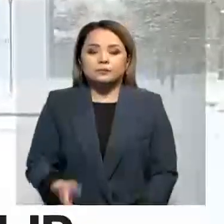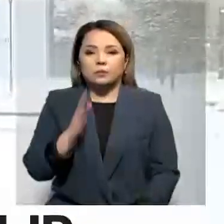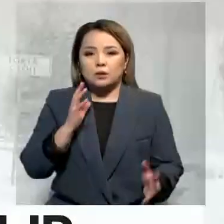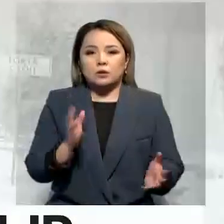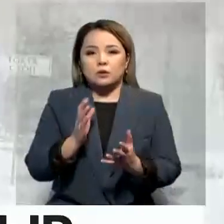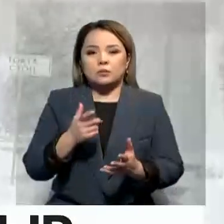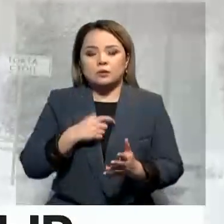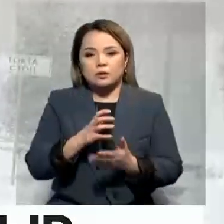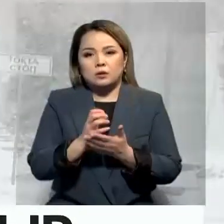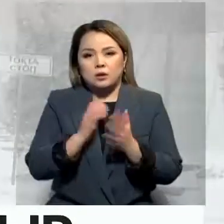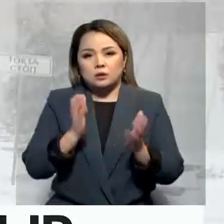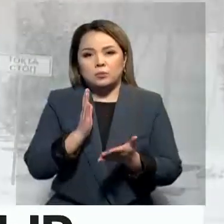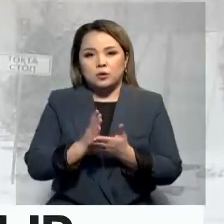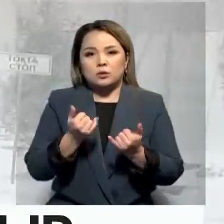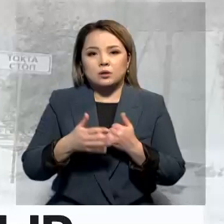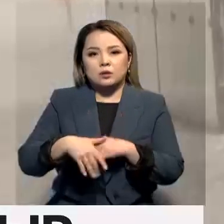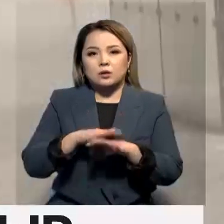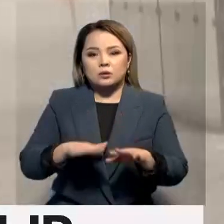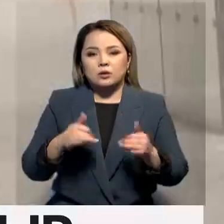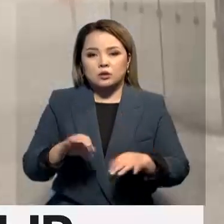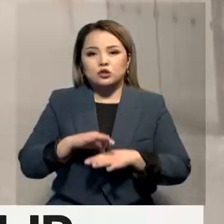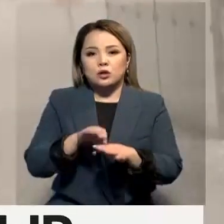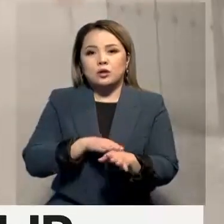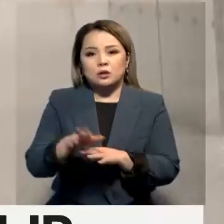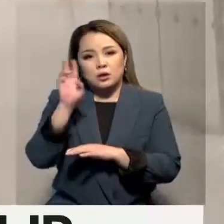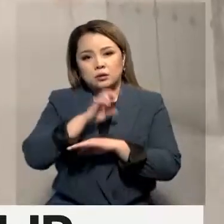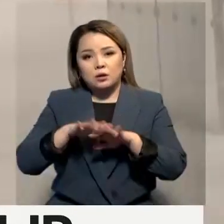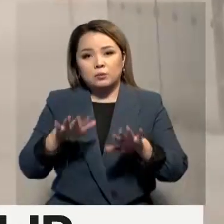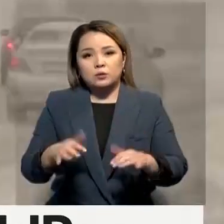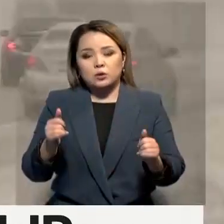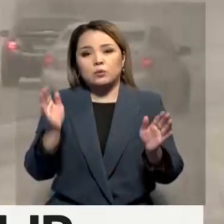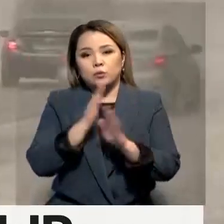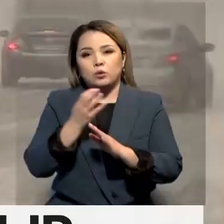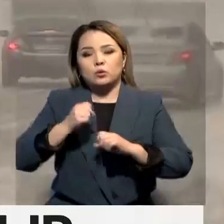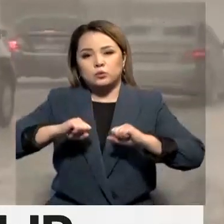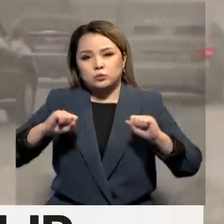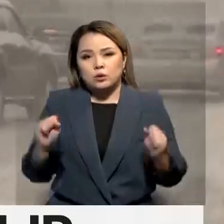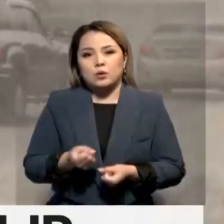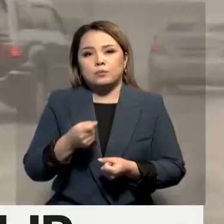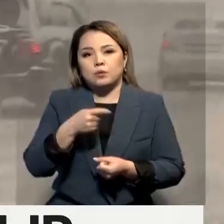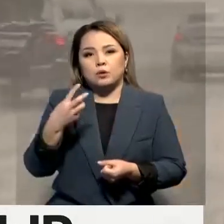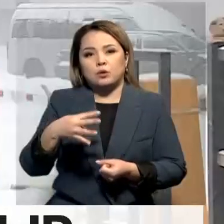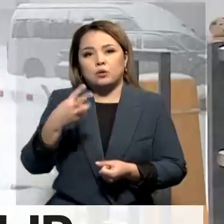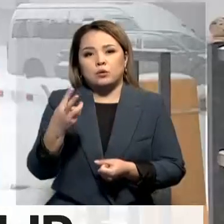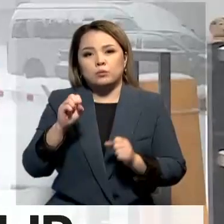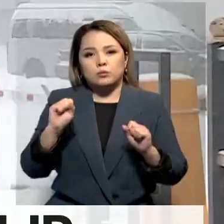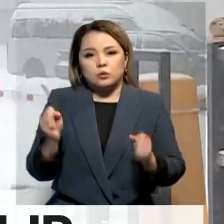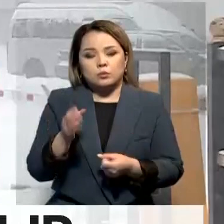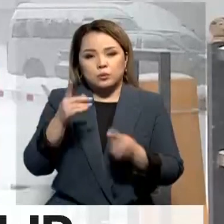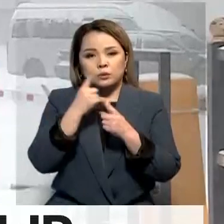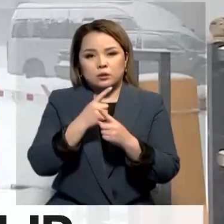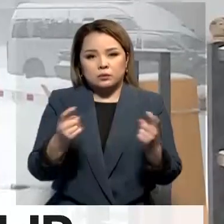Сақтансаң сақтайдым. Қызыл шынақ өтіп, сар шынақ жетті. Ел аумағында күн бұдан да суытып, 43 градусқа дейін аяз